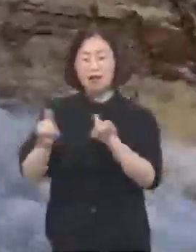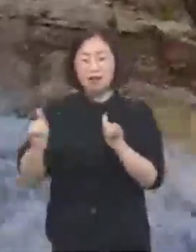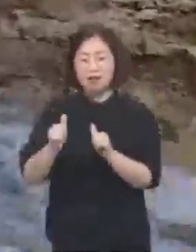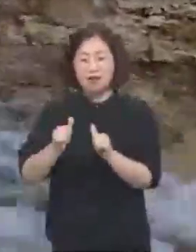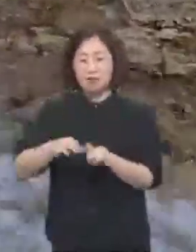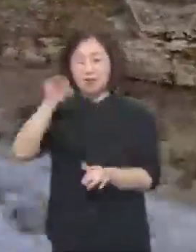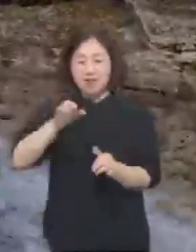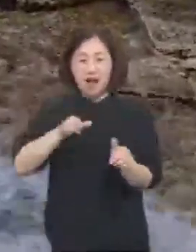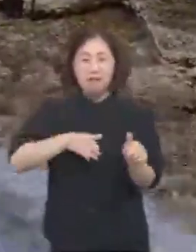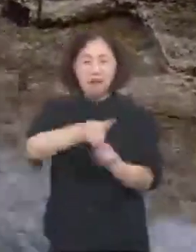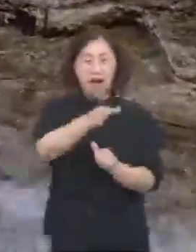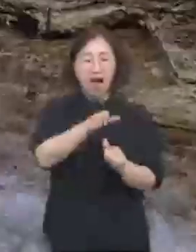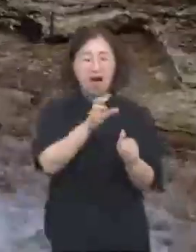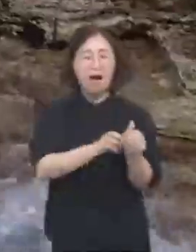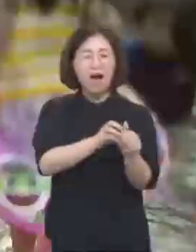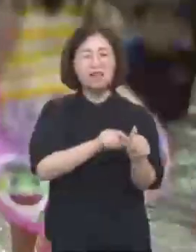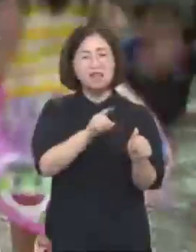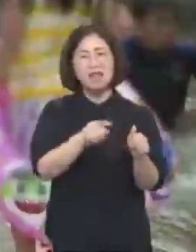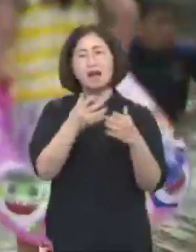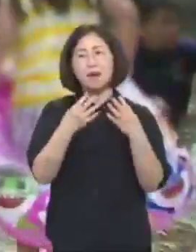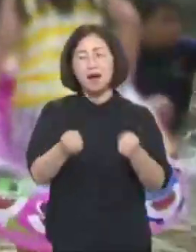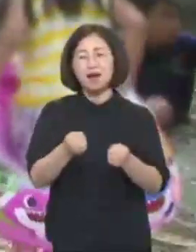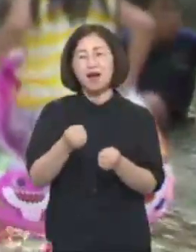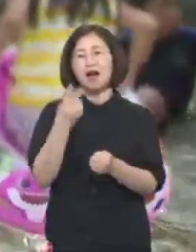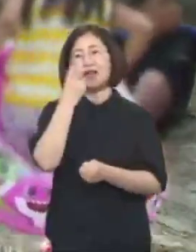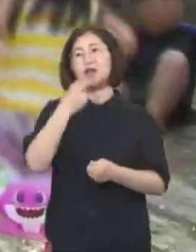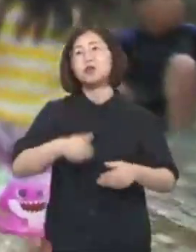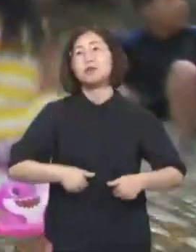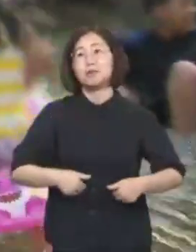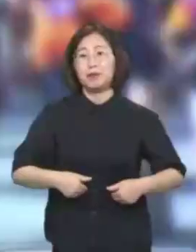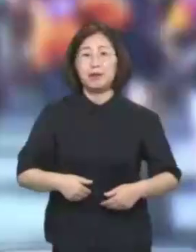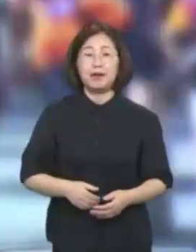기승을 부려 단속을 요구하는 목소리도 나왔습니다.